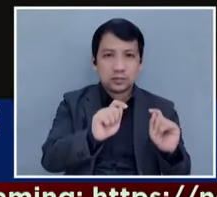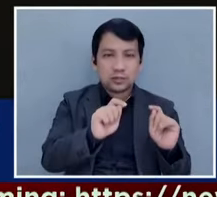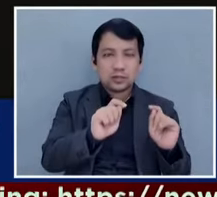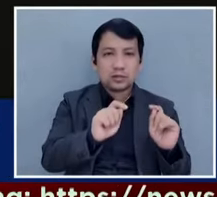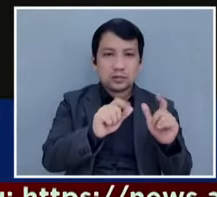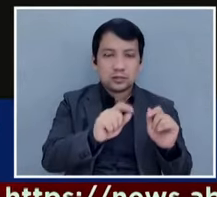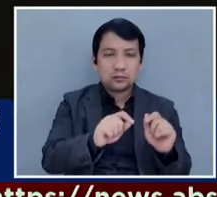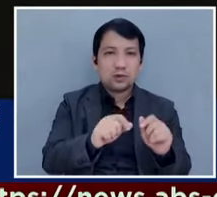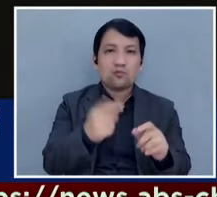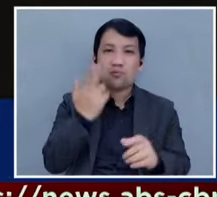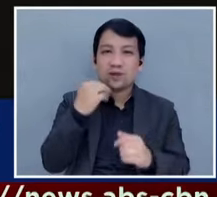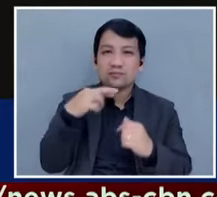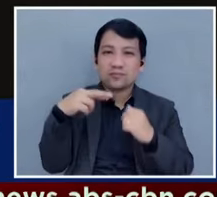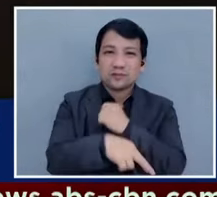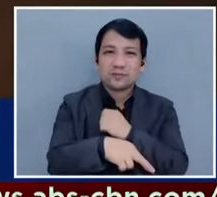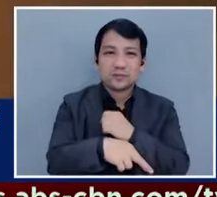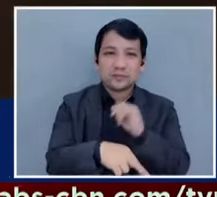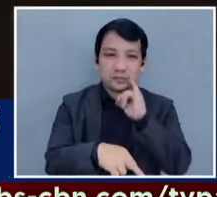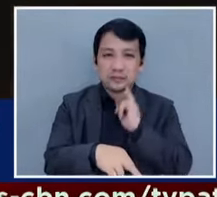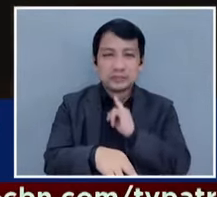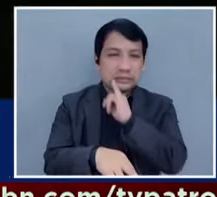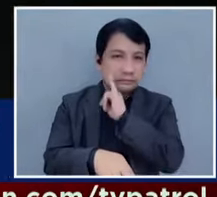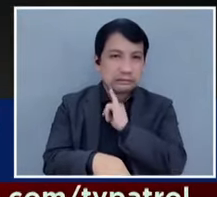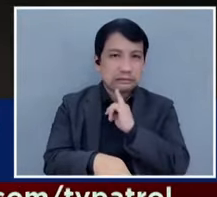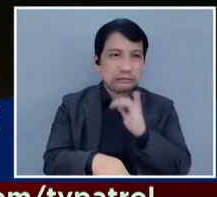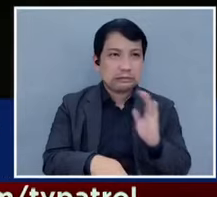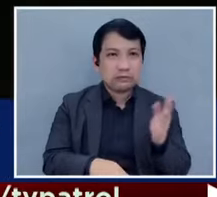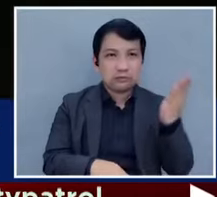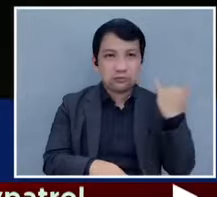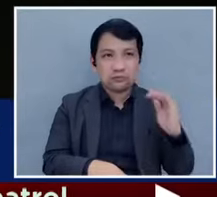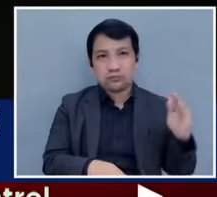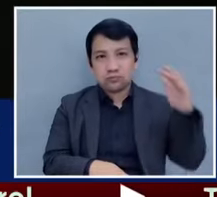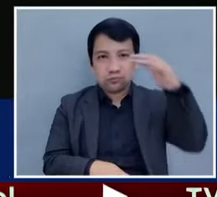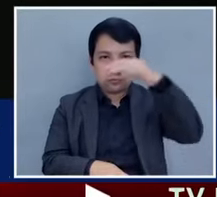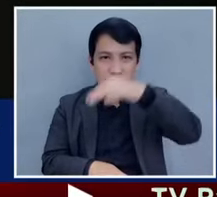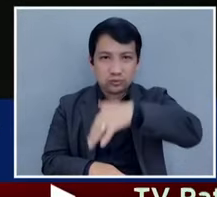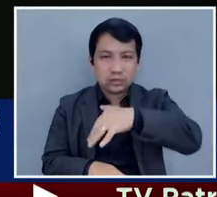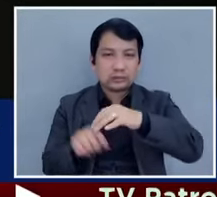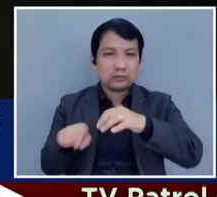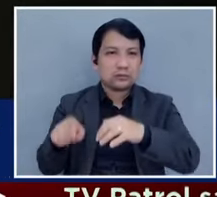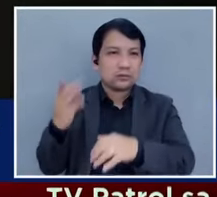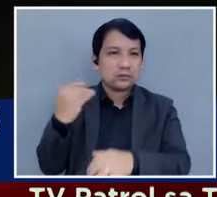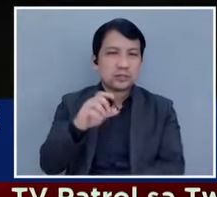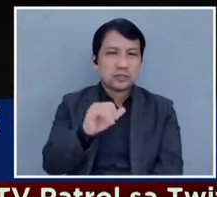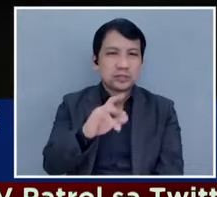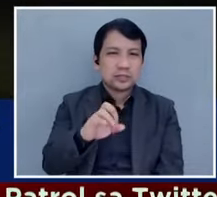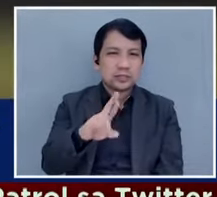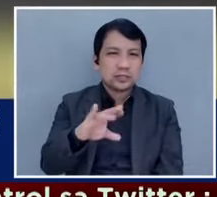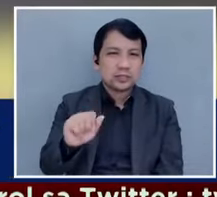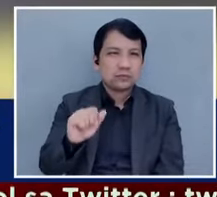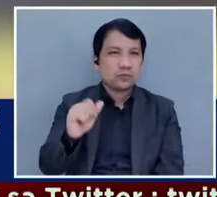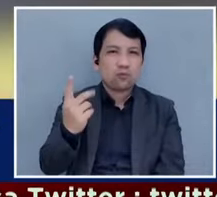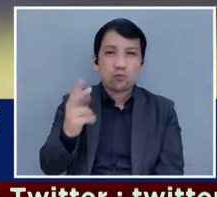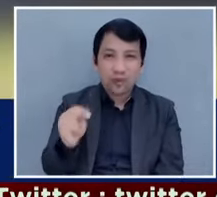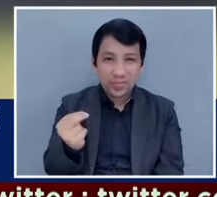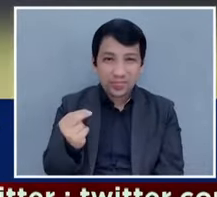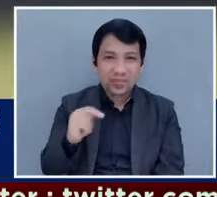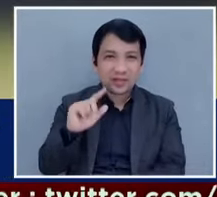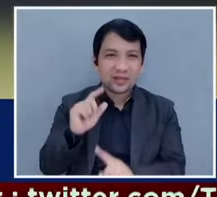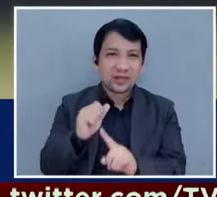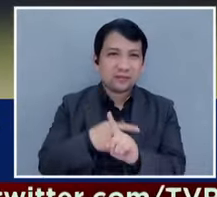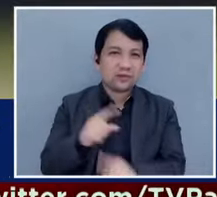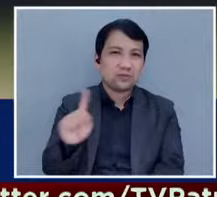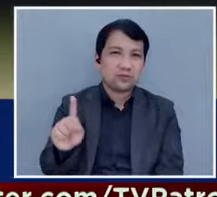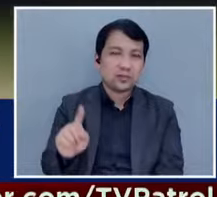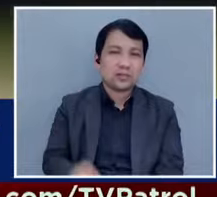ganti sa Israeli airstrike sa konsulada ng Iran sa Syria noong April 1, kung saan